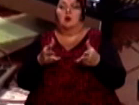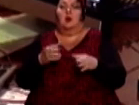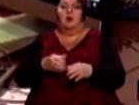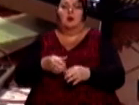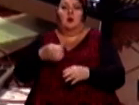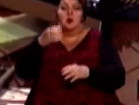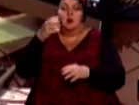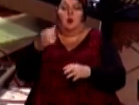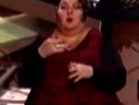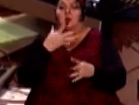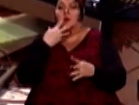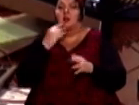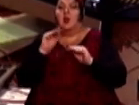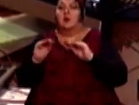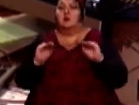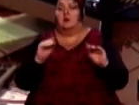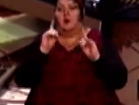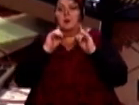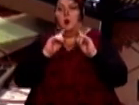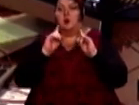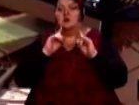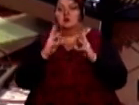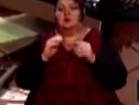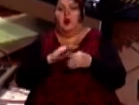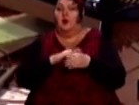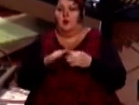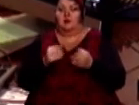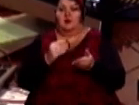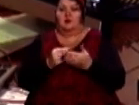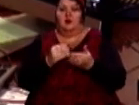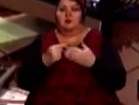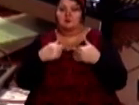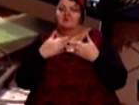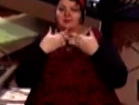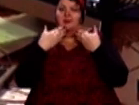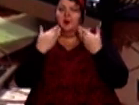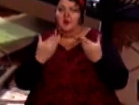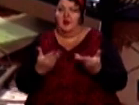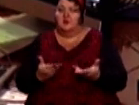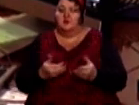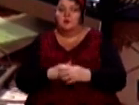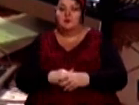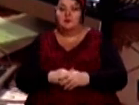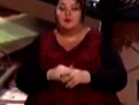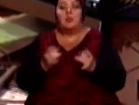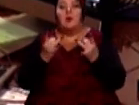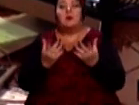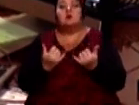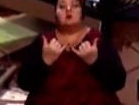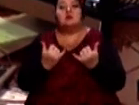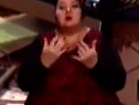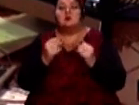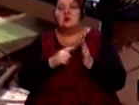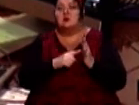колони, благоустрою, все інше, поки що ще повної кошторисної вартості у нас немає. Просто зараз ще на